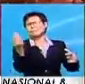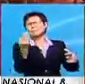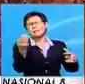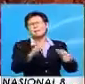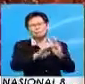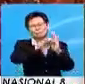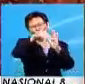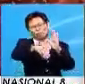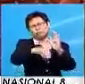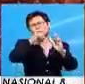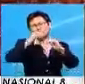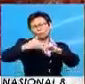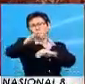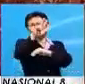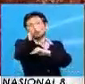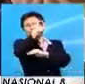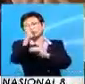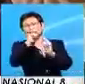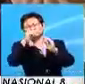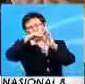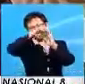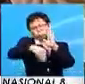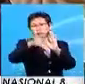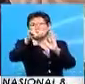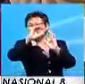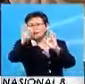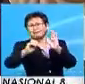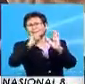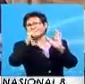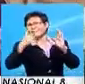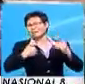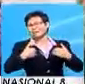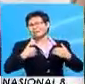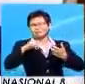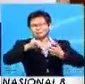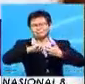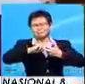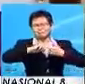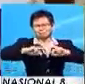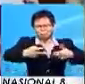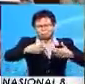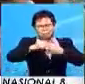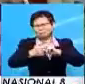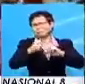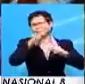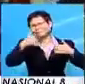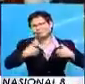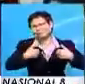Selagi penurunan tidak melebihi 3%, ia tidak mendatangkan masalah kepada bidang pendidikan negara.